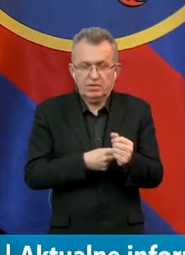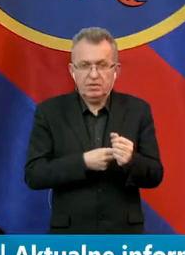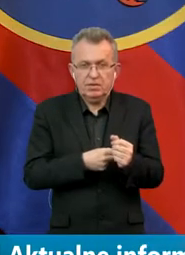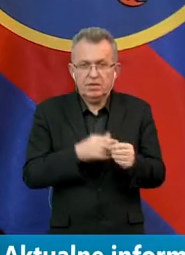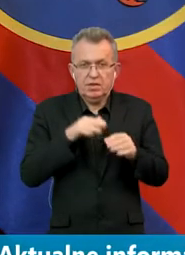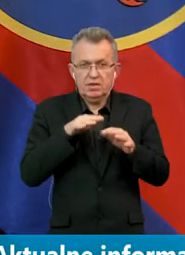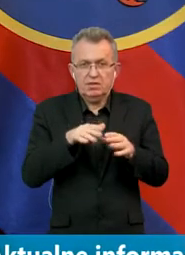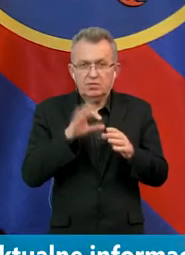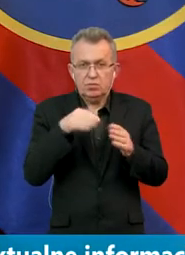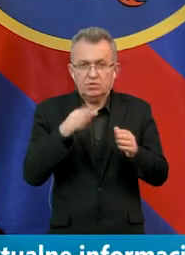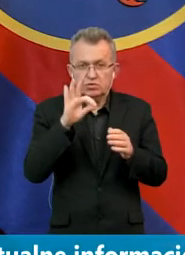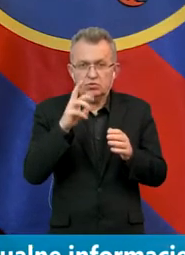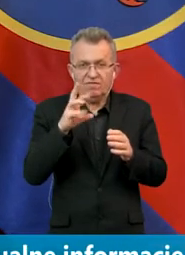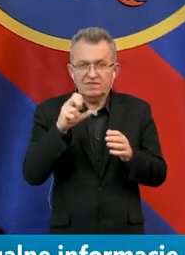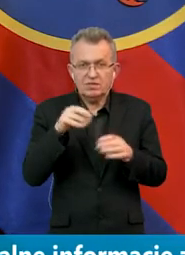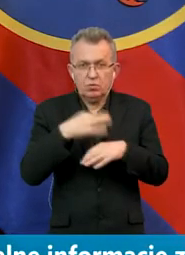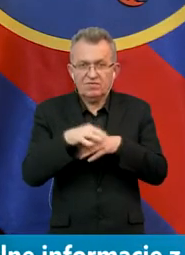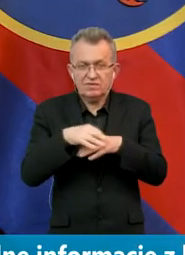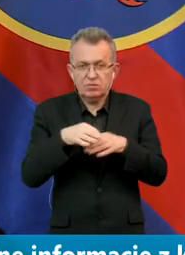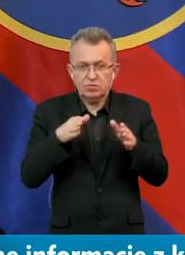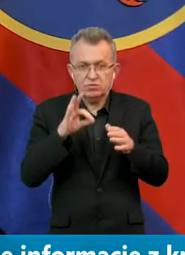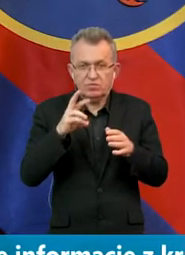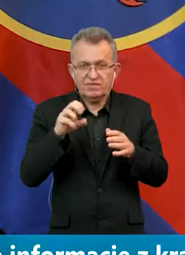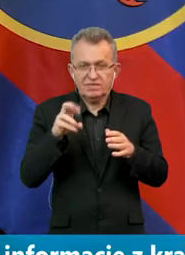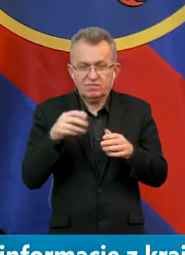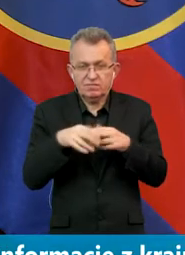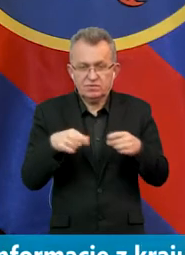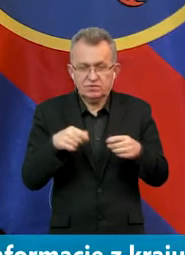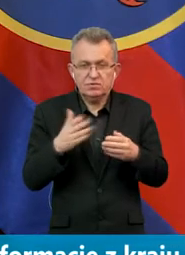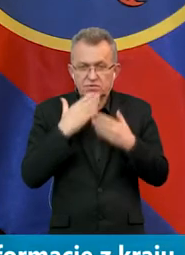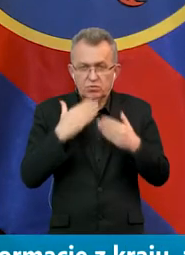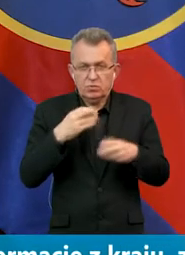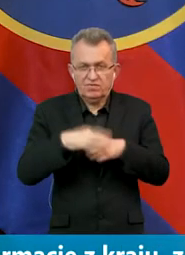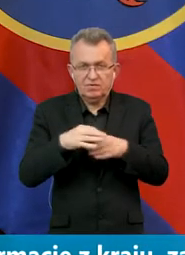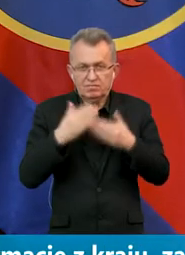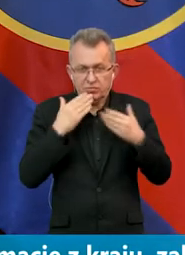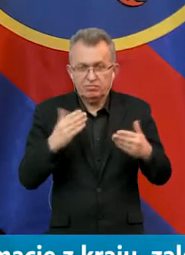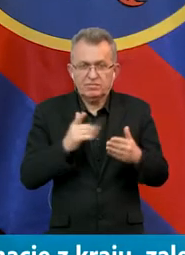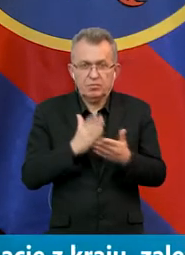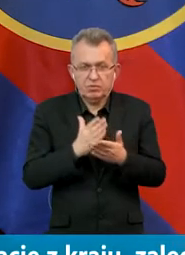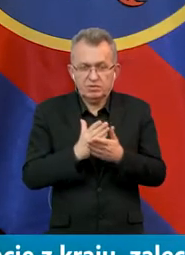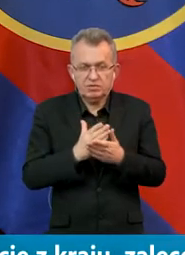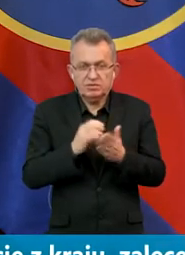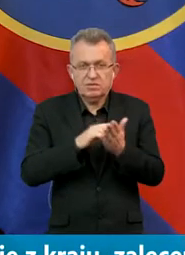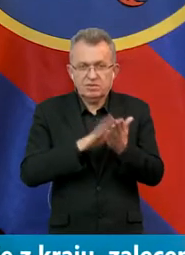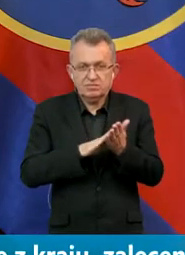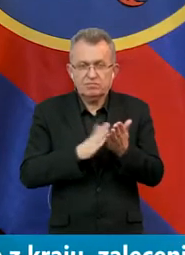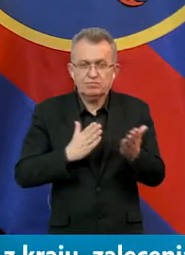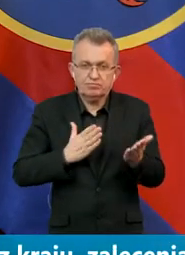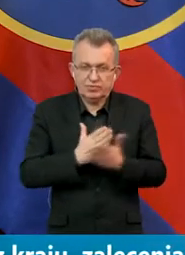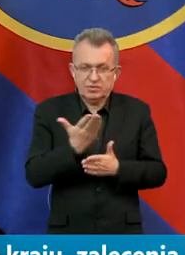hali przy ulicy Sowińskiego, hali Uniwersytetu, któremu dziękujemy za pomoc i wsparcie. Oczywiście rejestrujemy się wszyscy